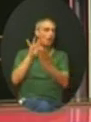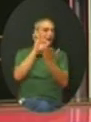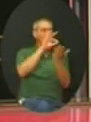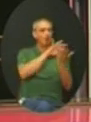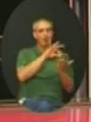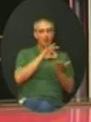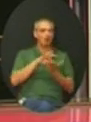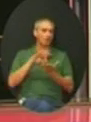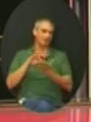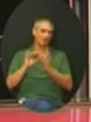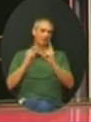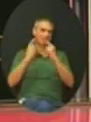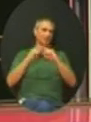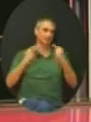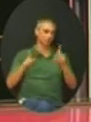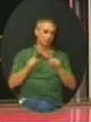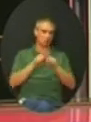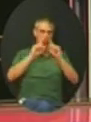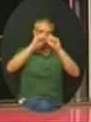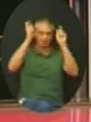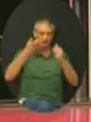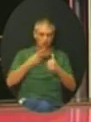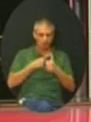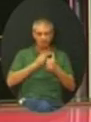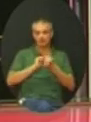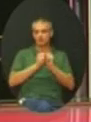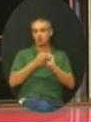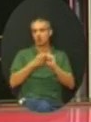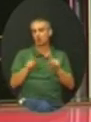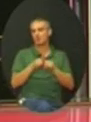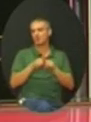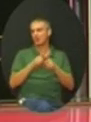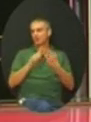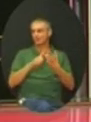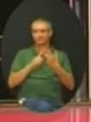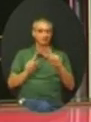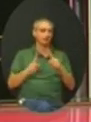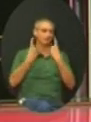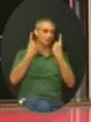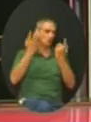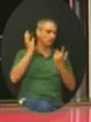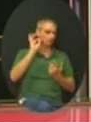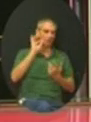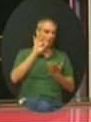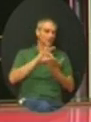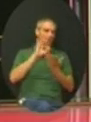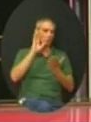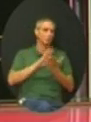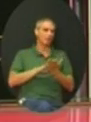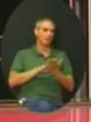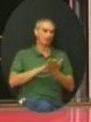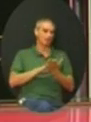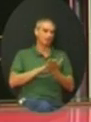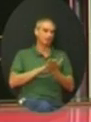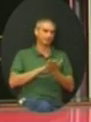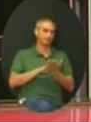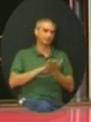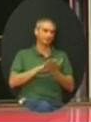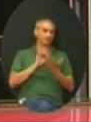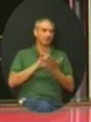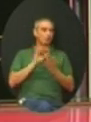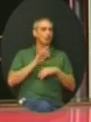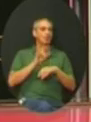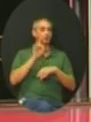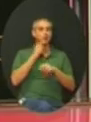נקודתיים, למקרה כזה כמו המגנומטרים, למקרה כזה כמו אירוע נקודתי, בנקודה